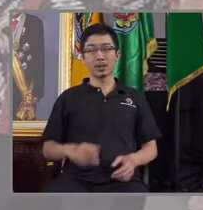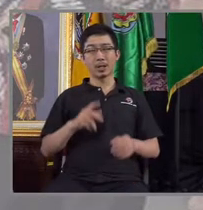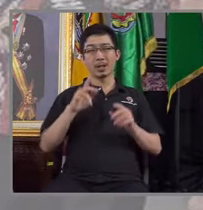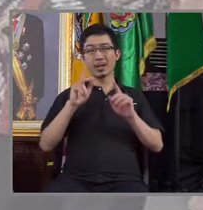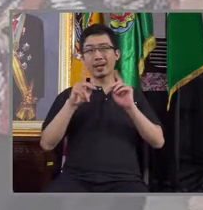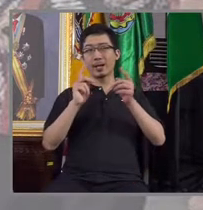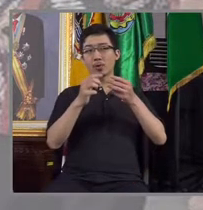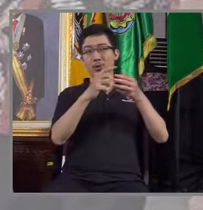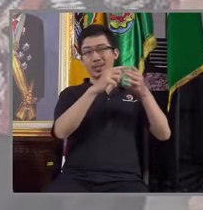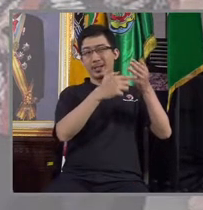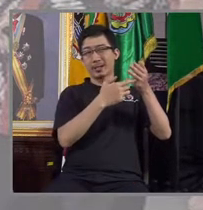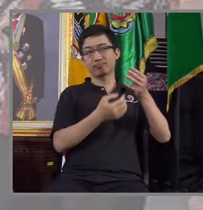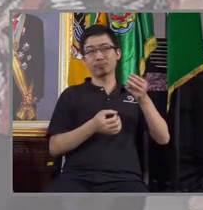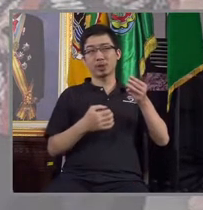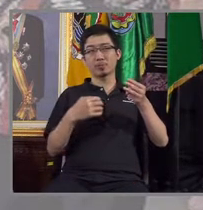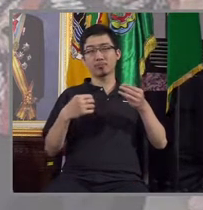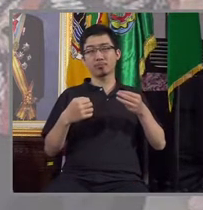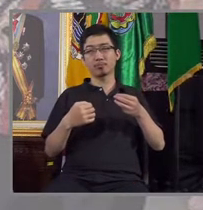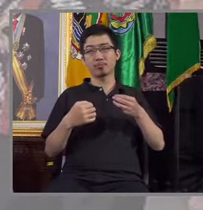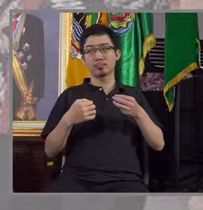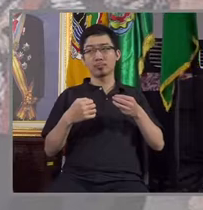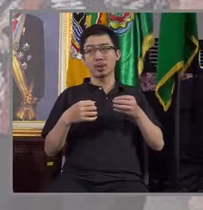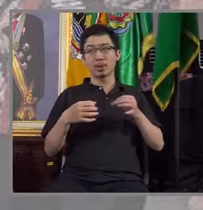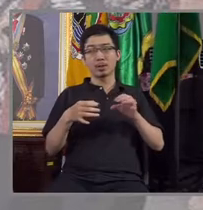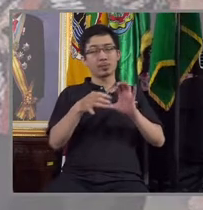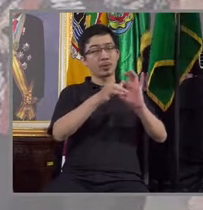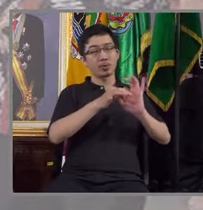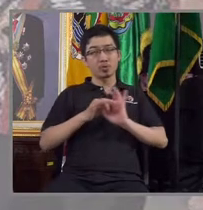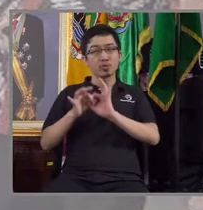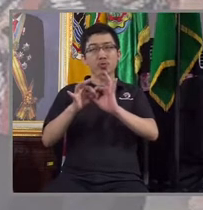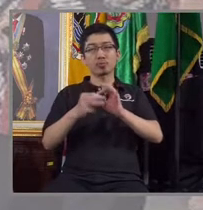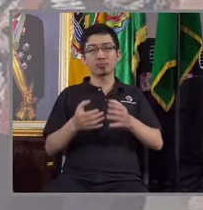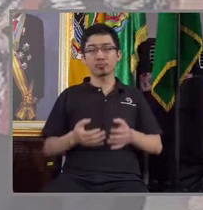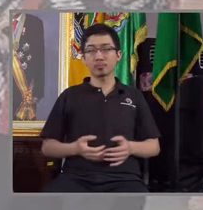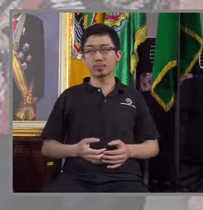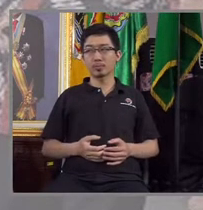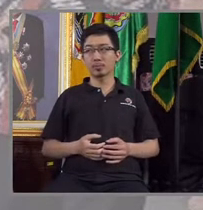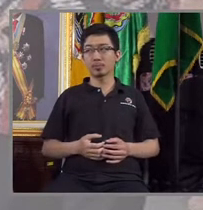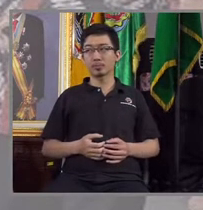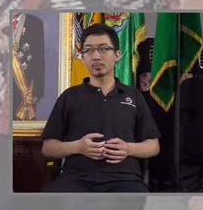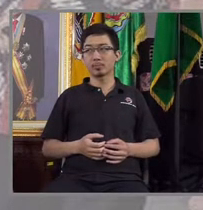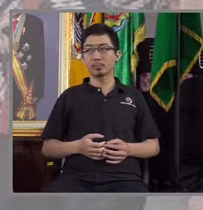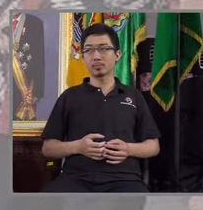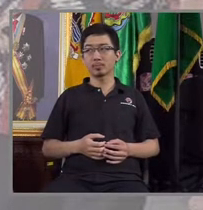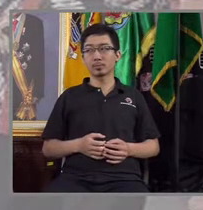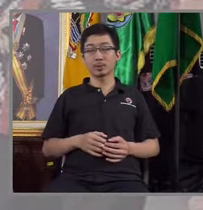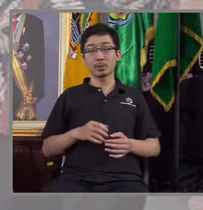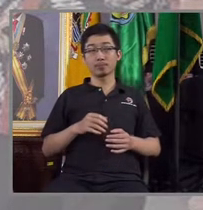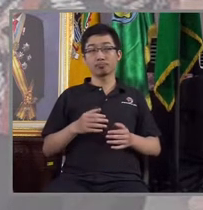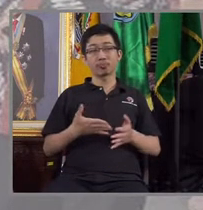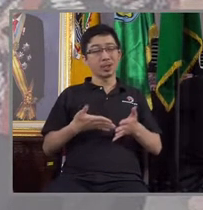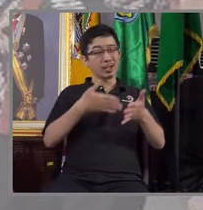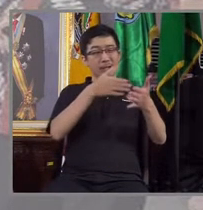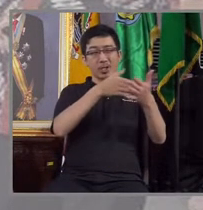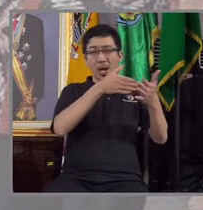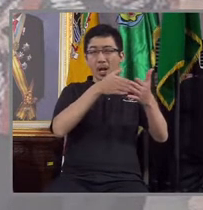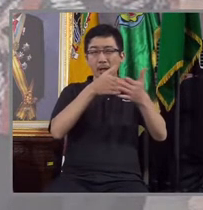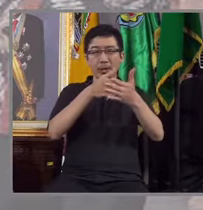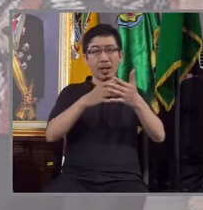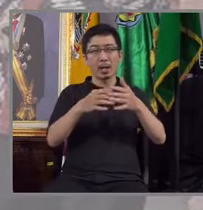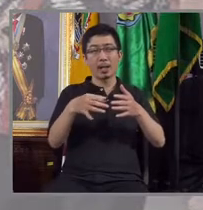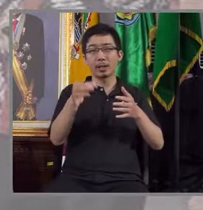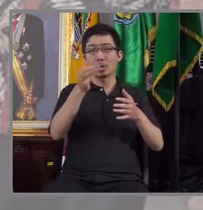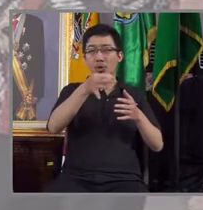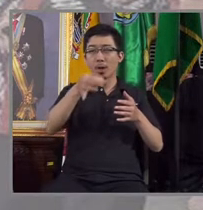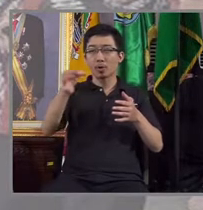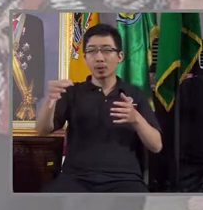tentunya apa yang dikeluhkan oleh pak gubernur apa yang menjadi kendala-kendala di kabupaten kota ini bisa